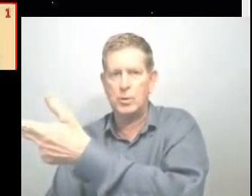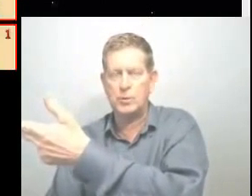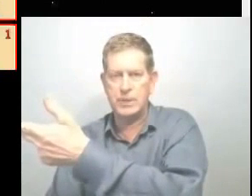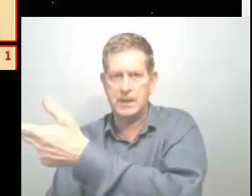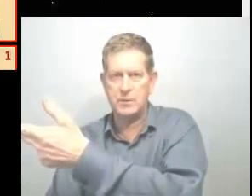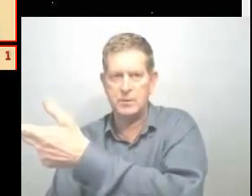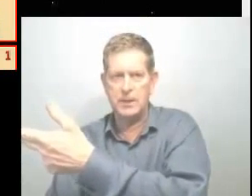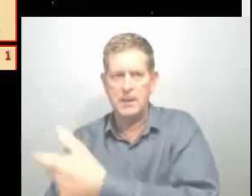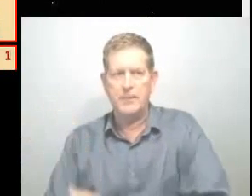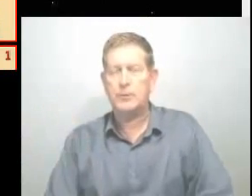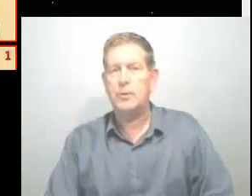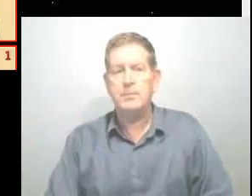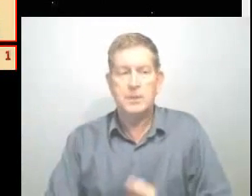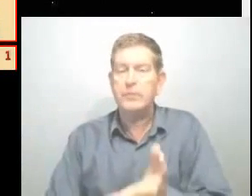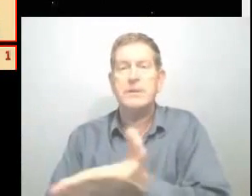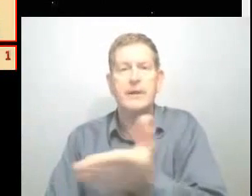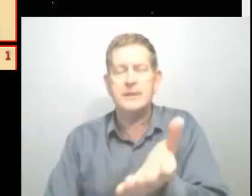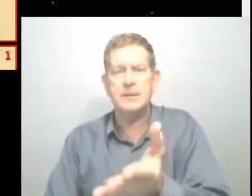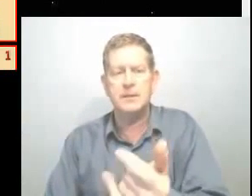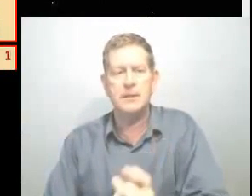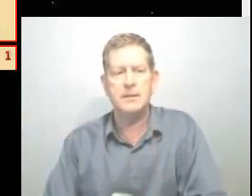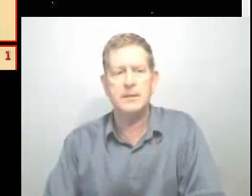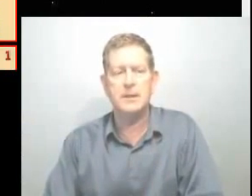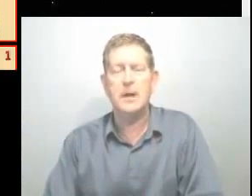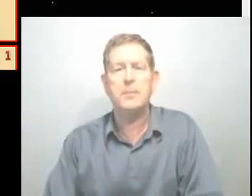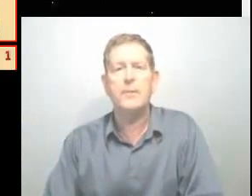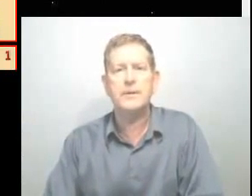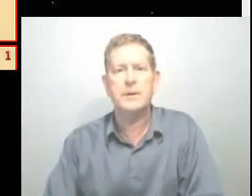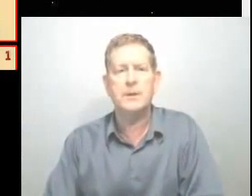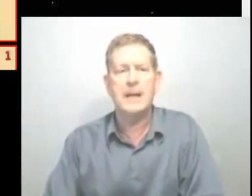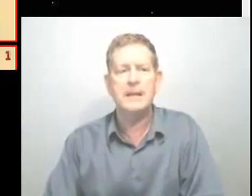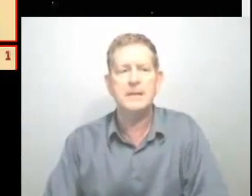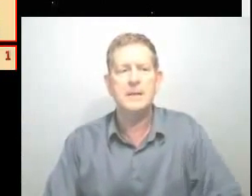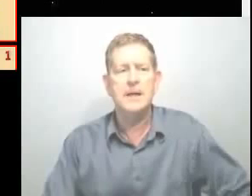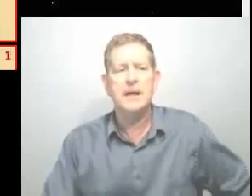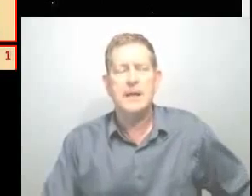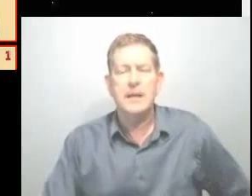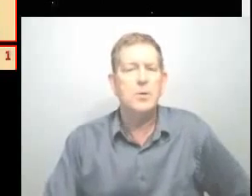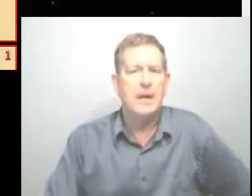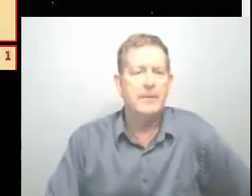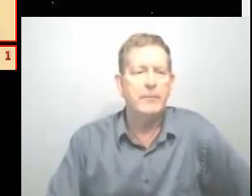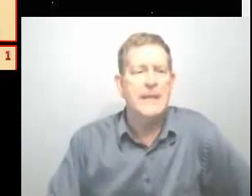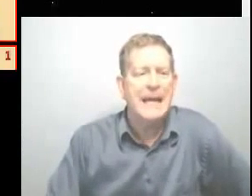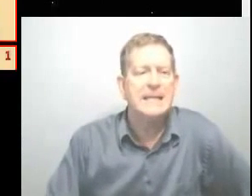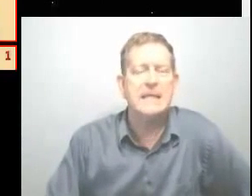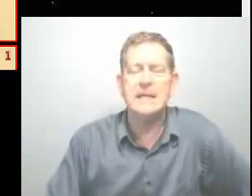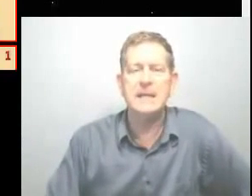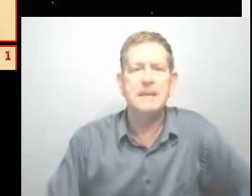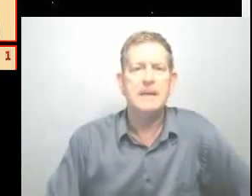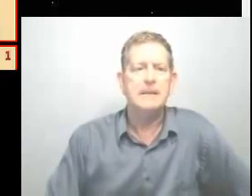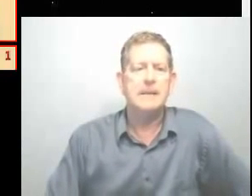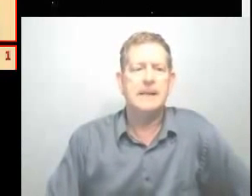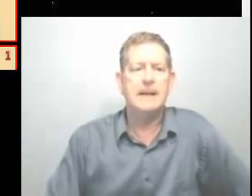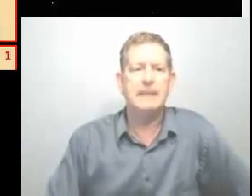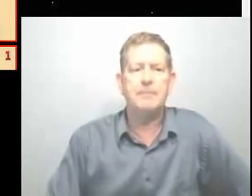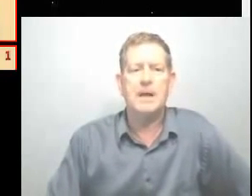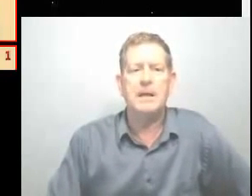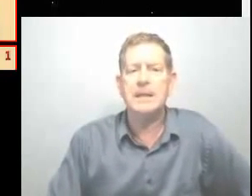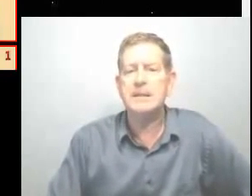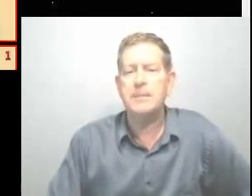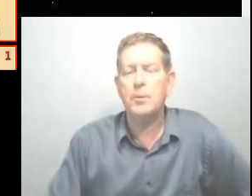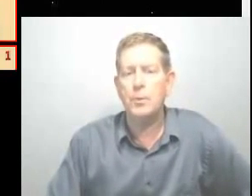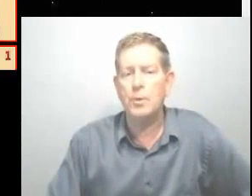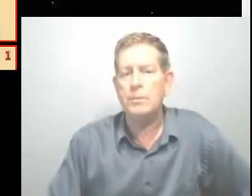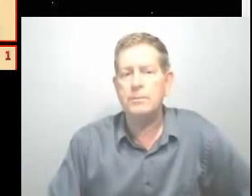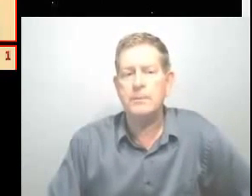la conjugaison. Si vous avez un professeur en classe, il ou elle va vous indiquer